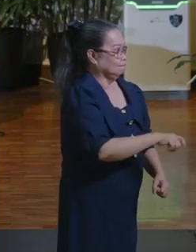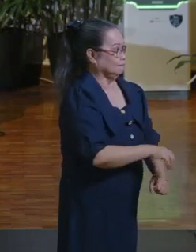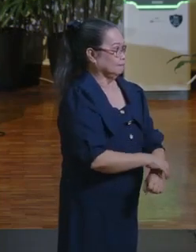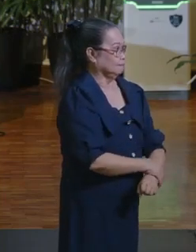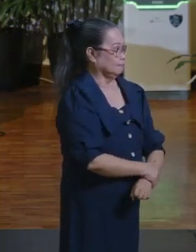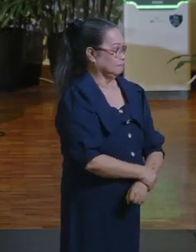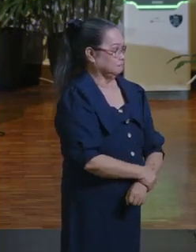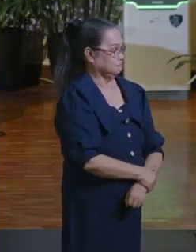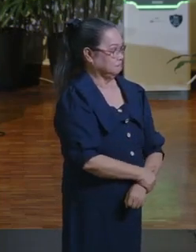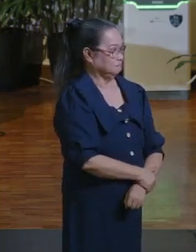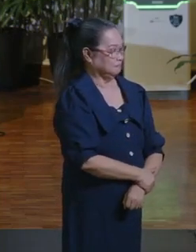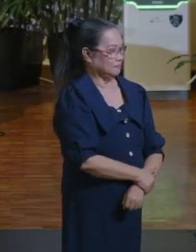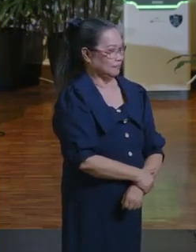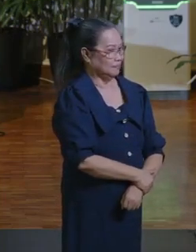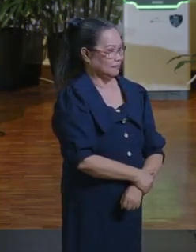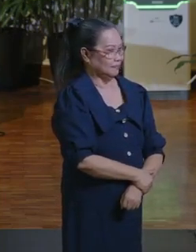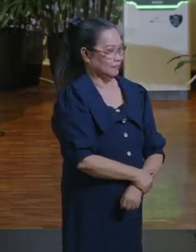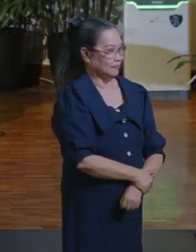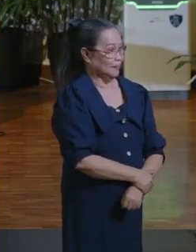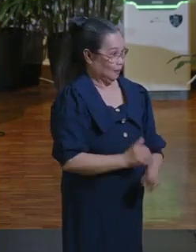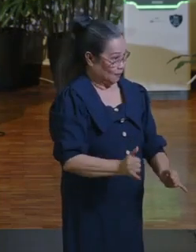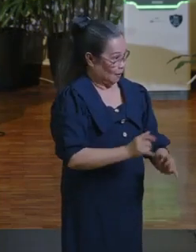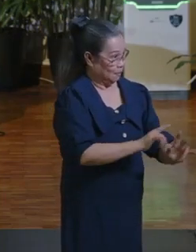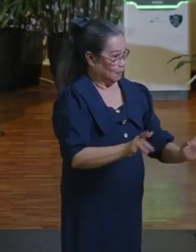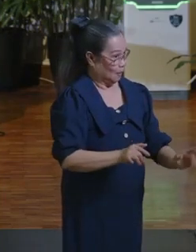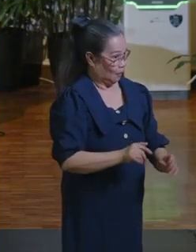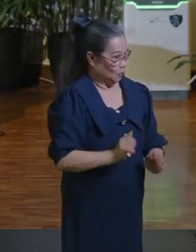Hesus. Alam nyo,